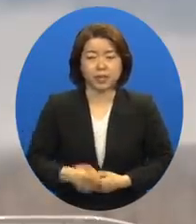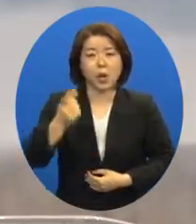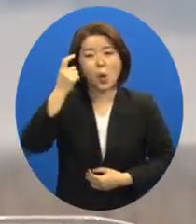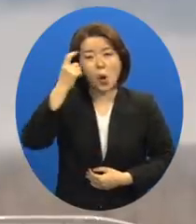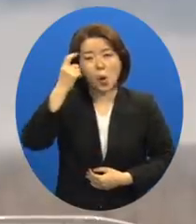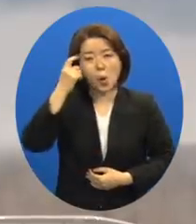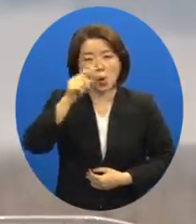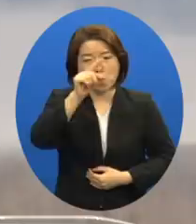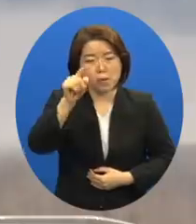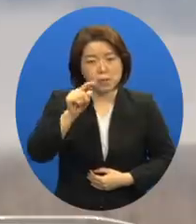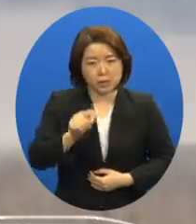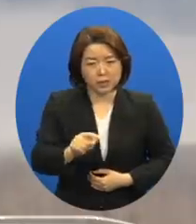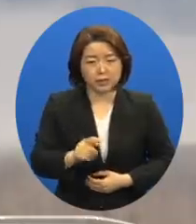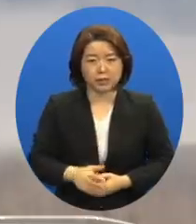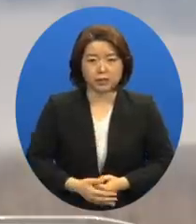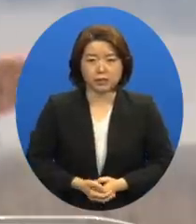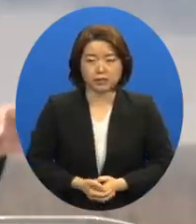그럴까요?